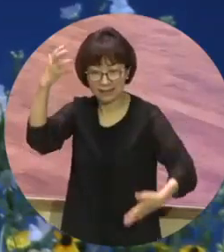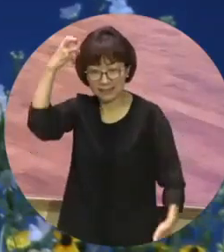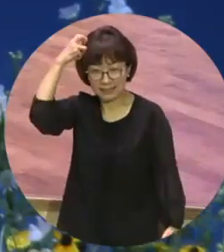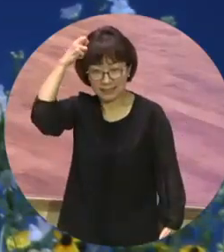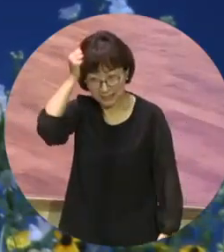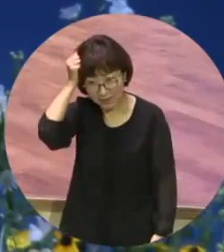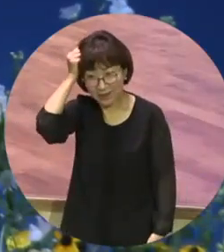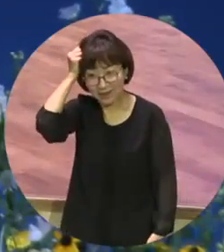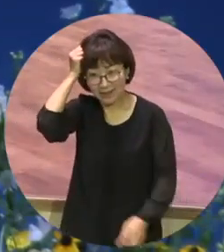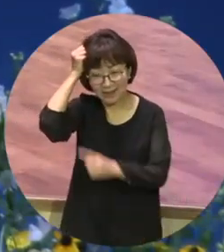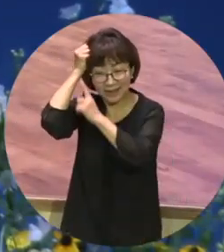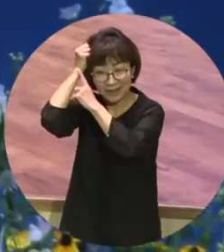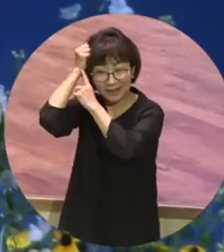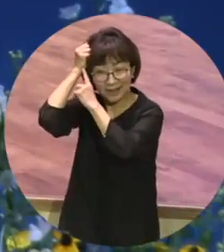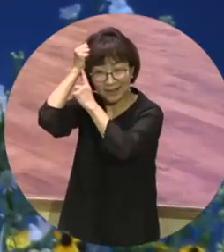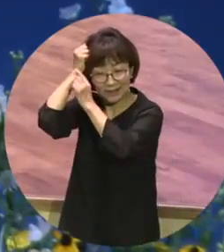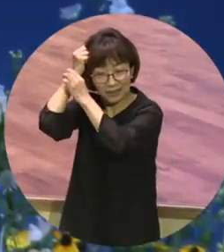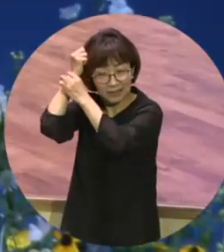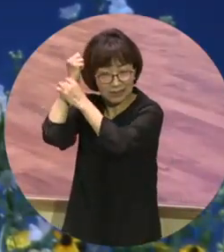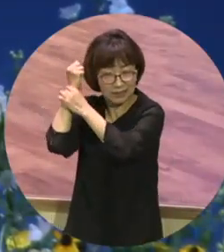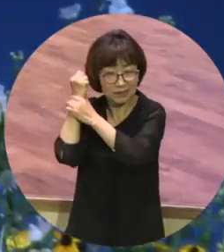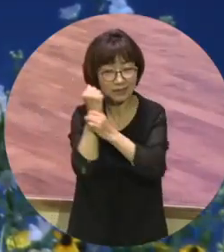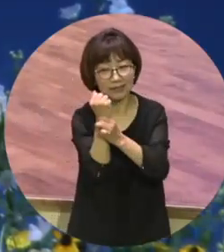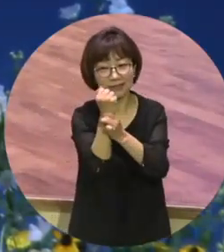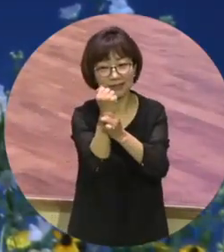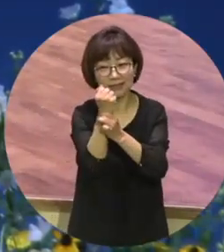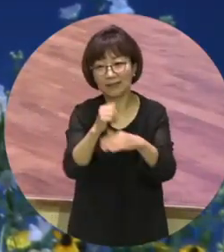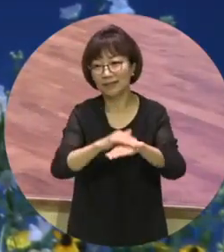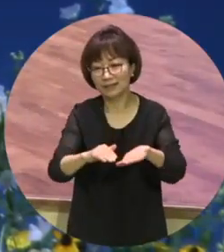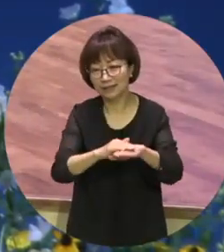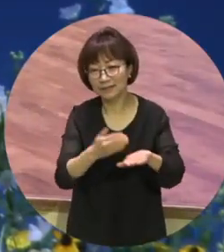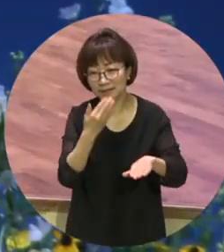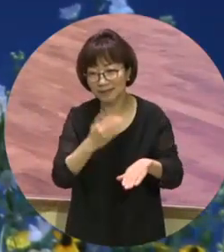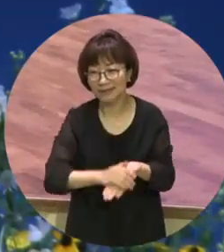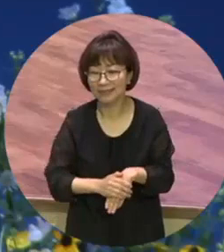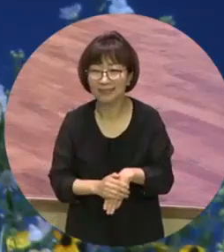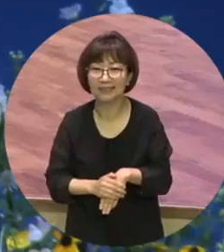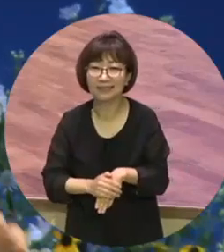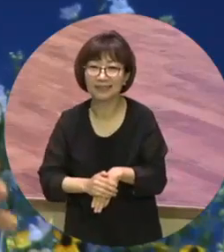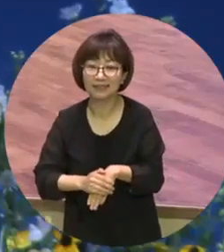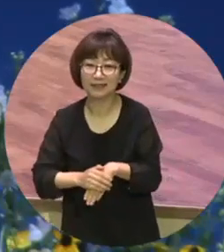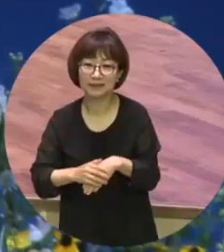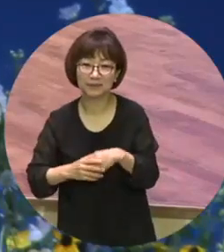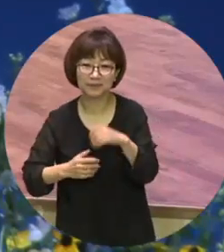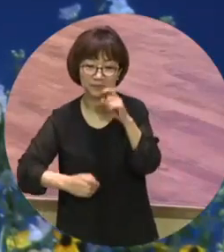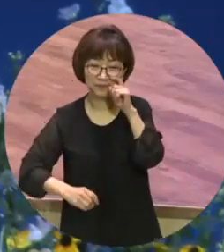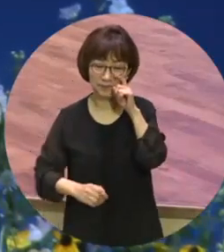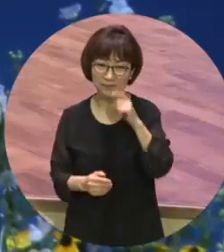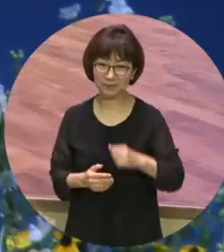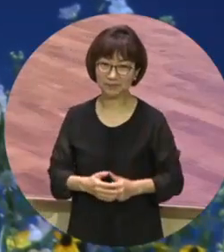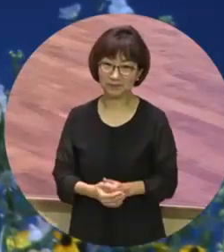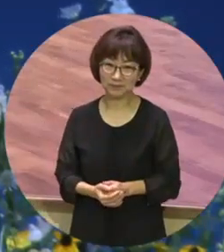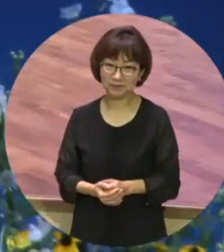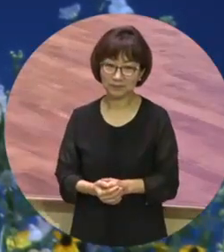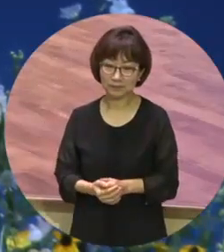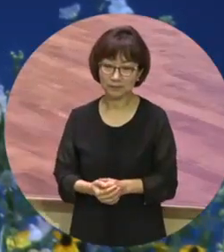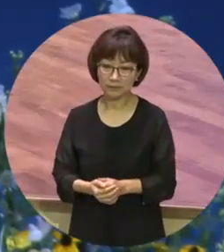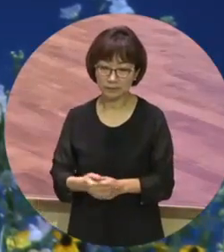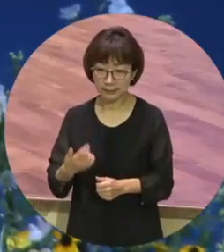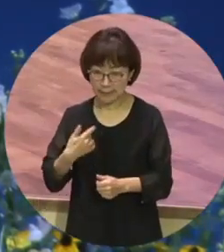된다. 그 말이에요. 이렇게 되면 어떤 상황